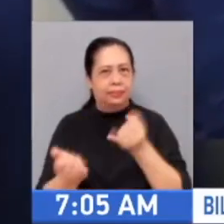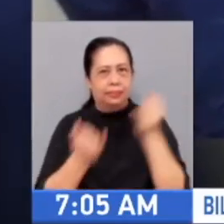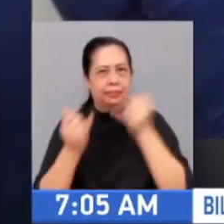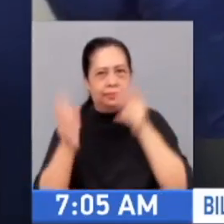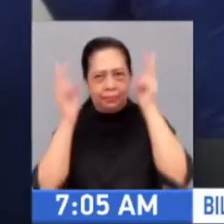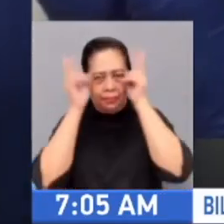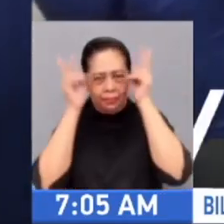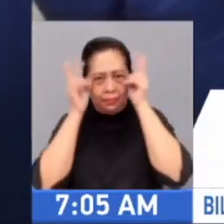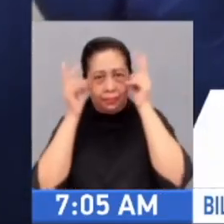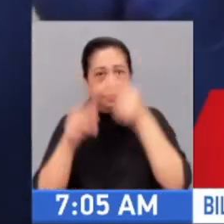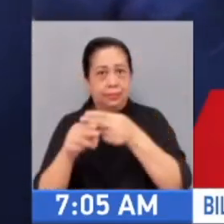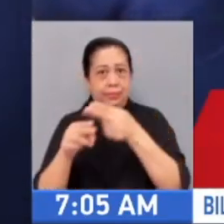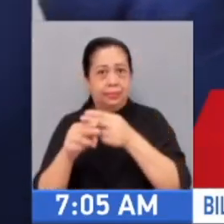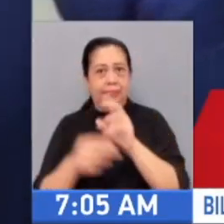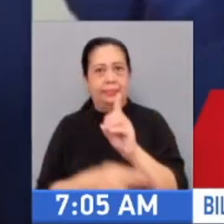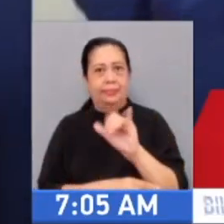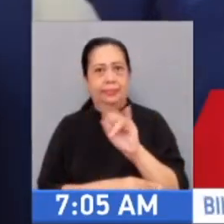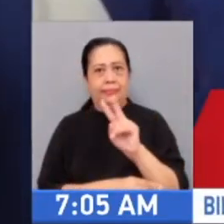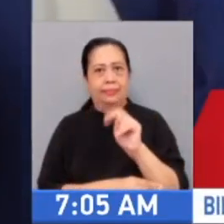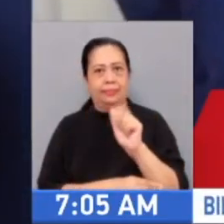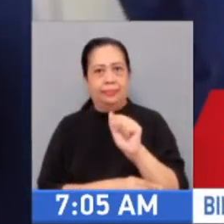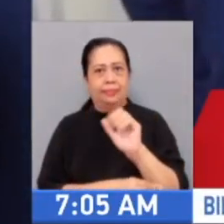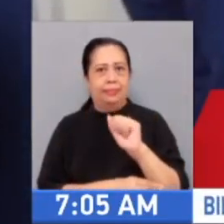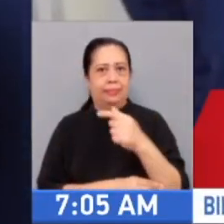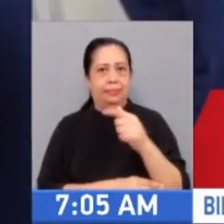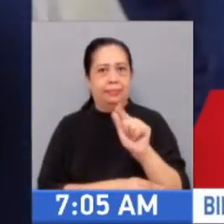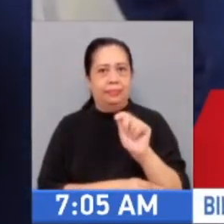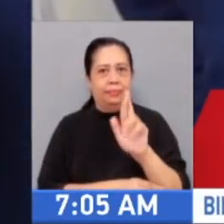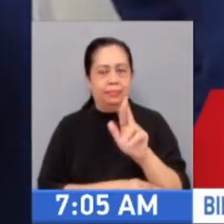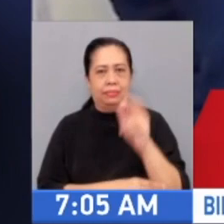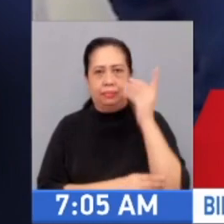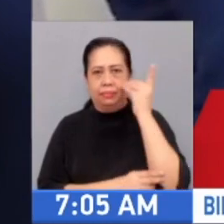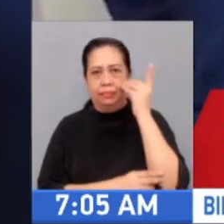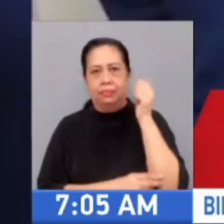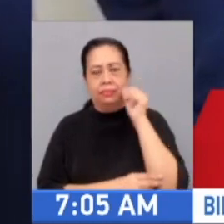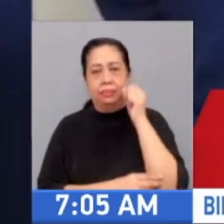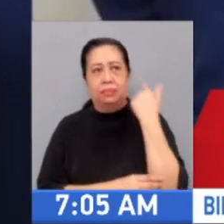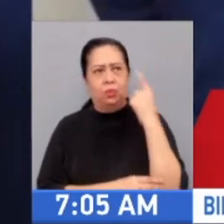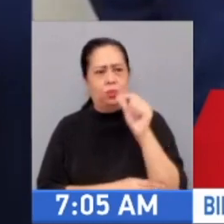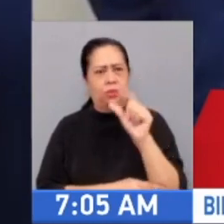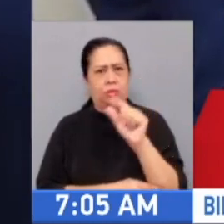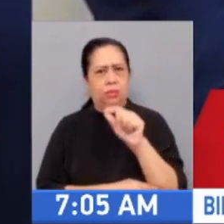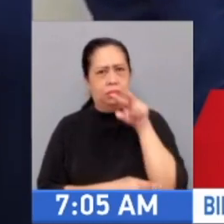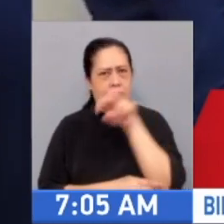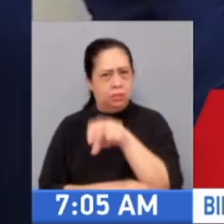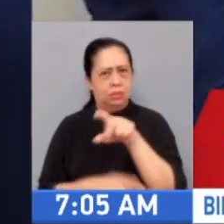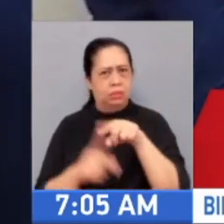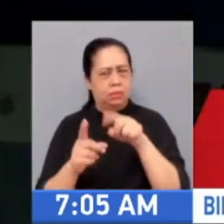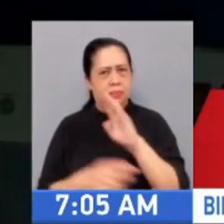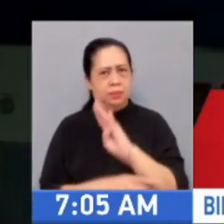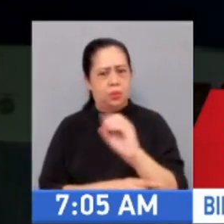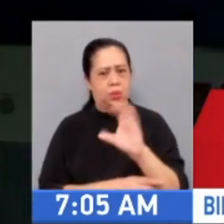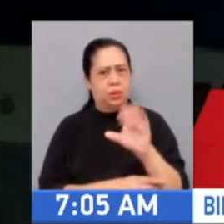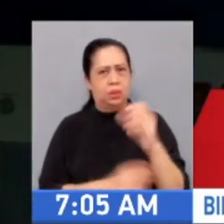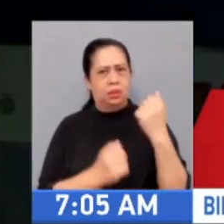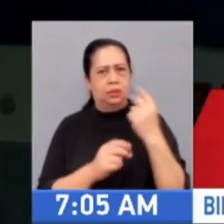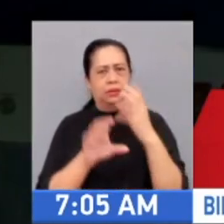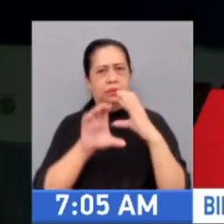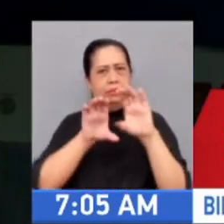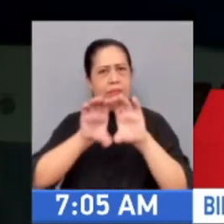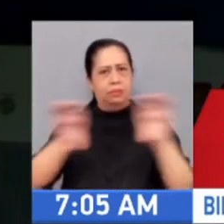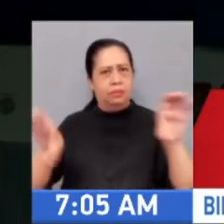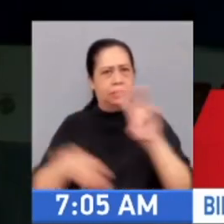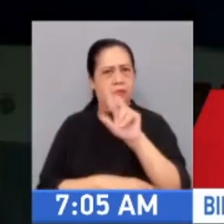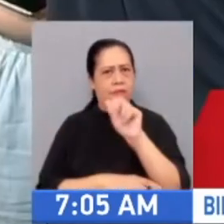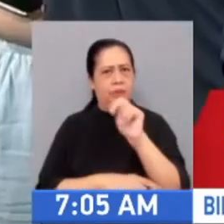Divina Aguilar. Ayon sa mga otoridad, taong 2020 na mabisto ng Bureau of Customs ang isang container van mula China. Idineklara